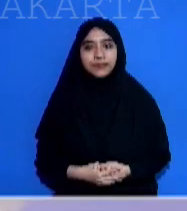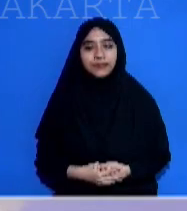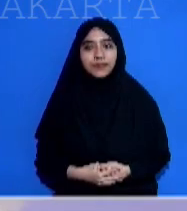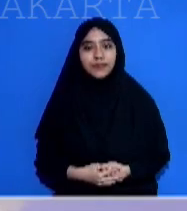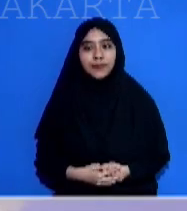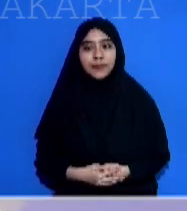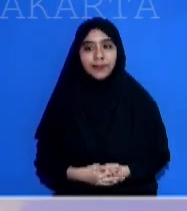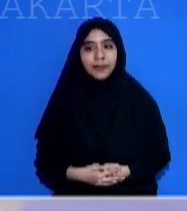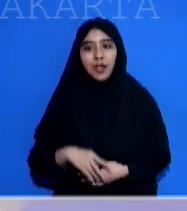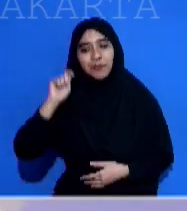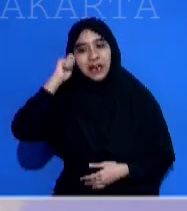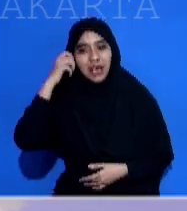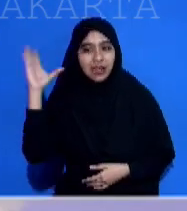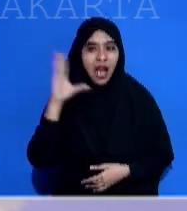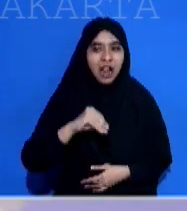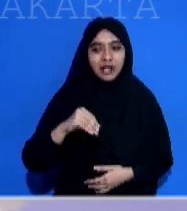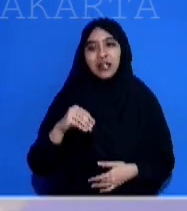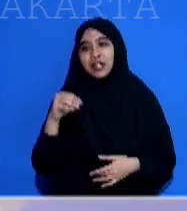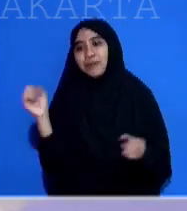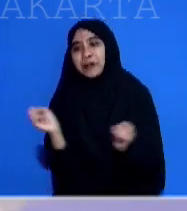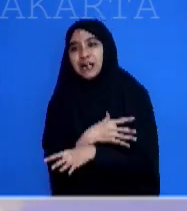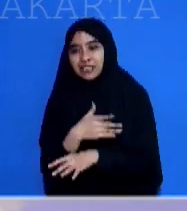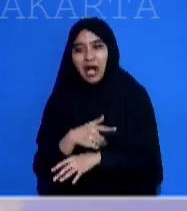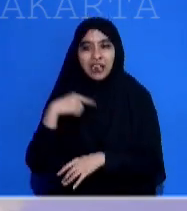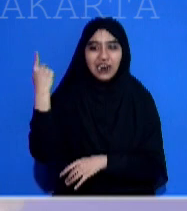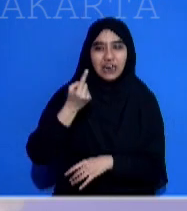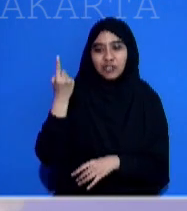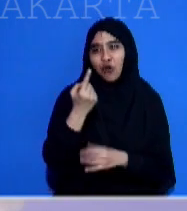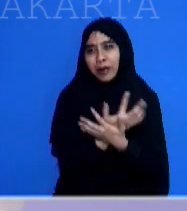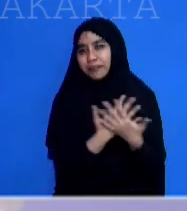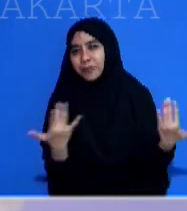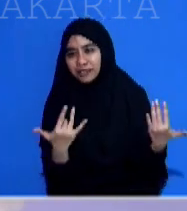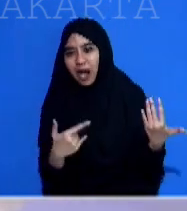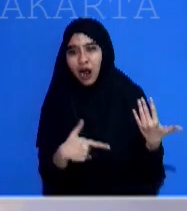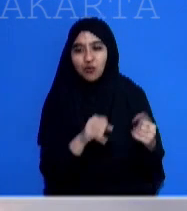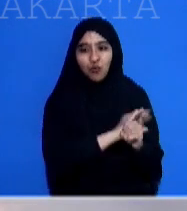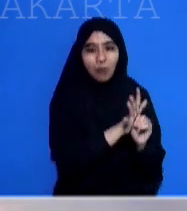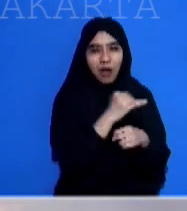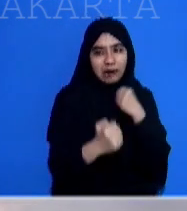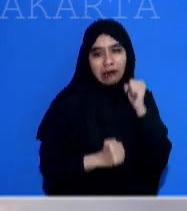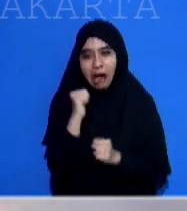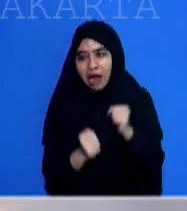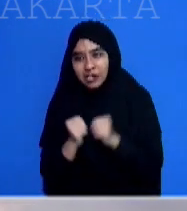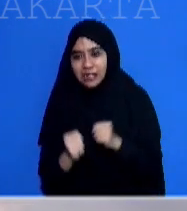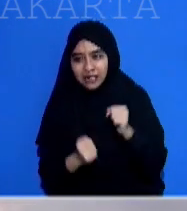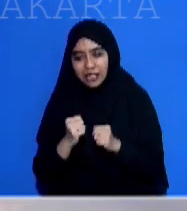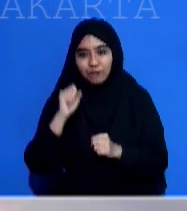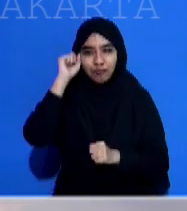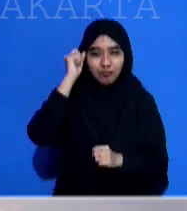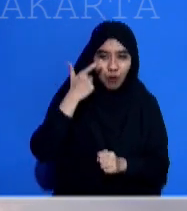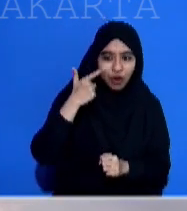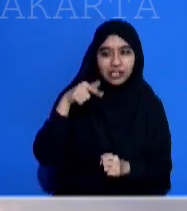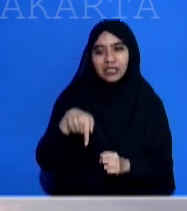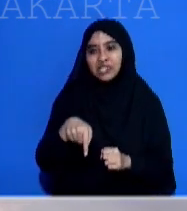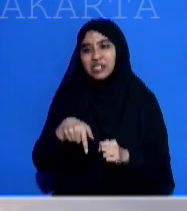dalam rangka memperingati hari buru internasional ratusan warga kolon broko mengikuti lomba lari yang digelar Polres kon broko di kawasan alun-alun